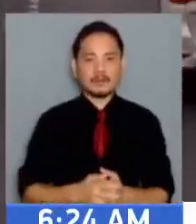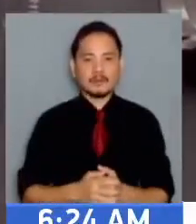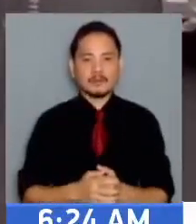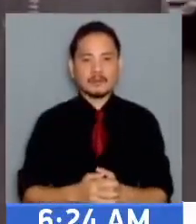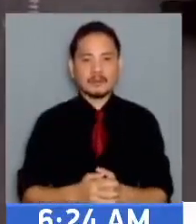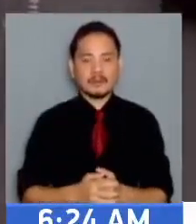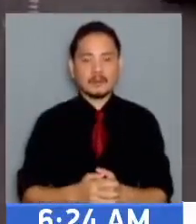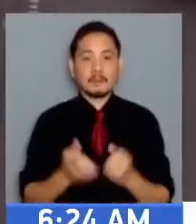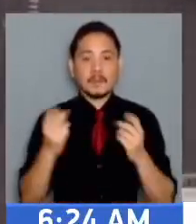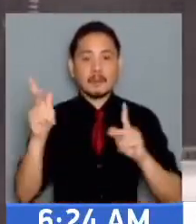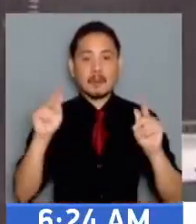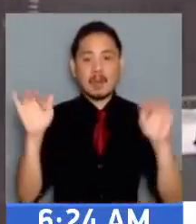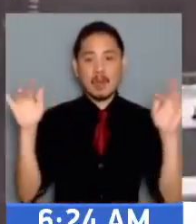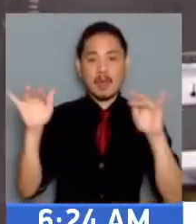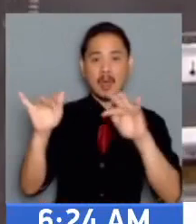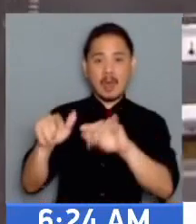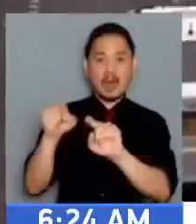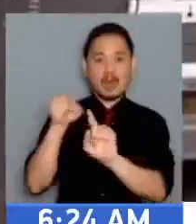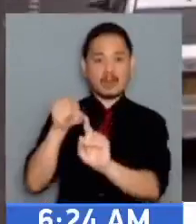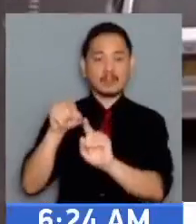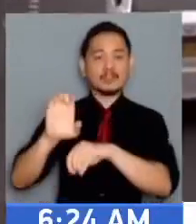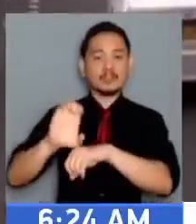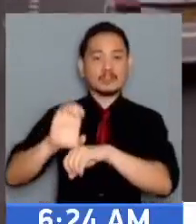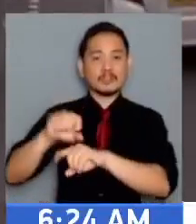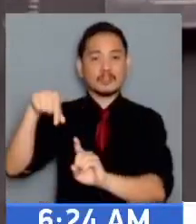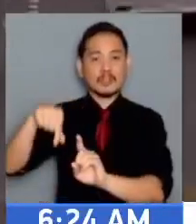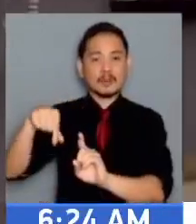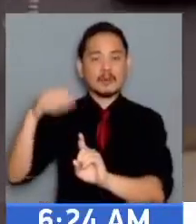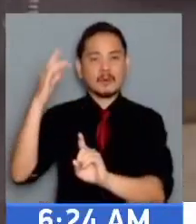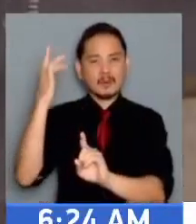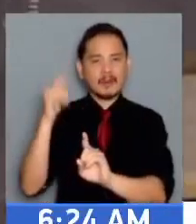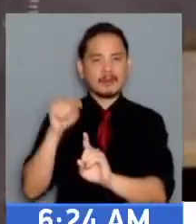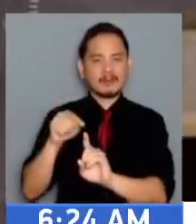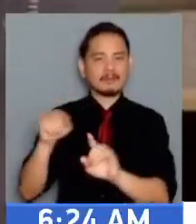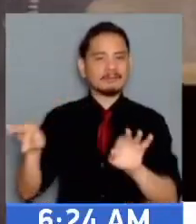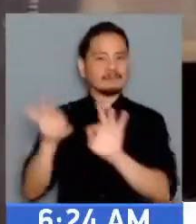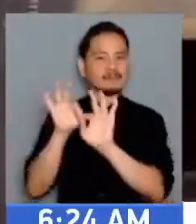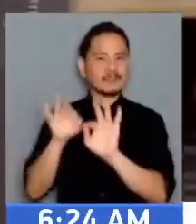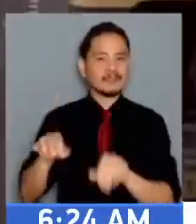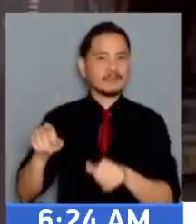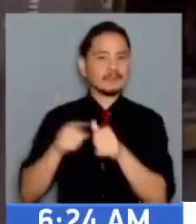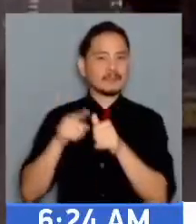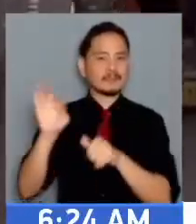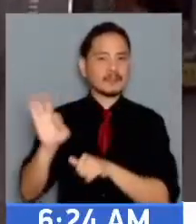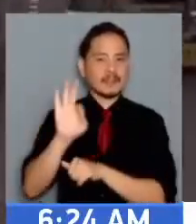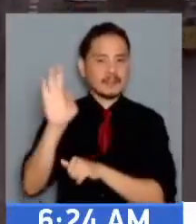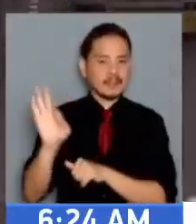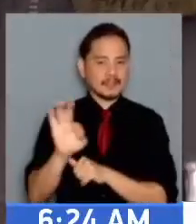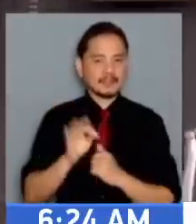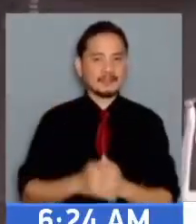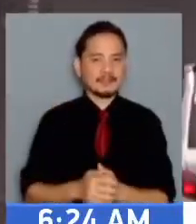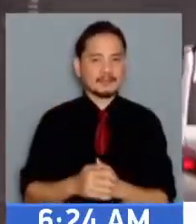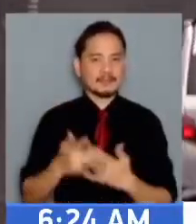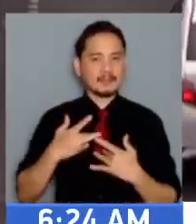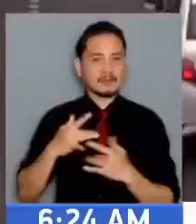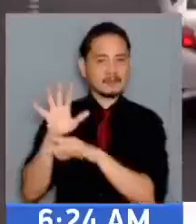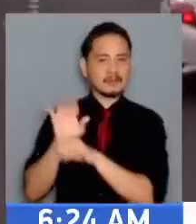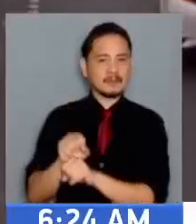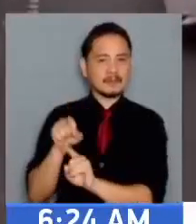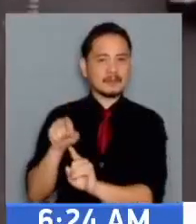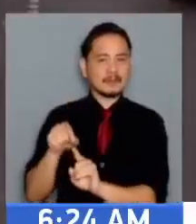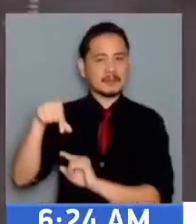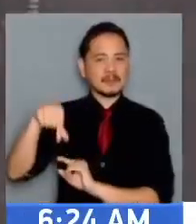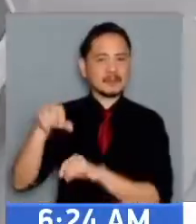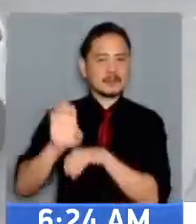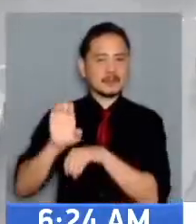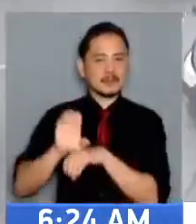nga po nagsisimba ngayon dahil first Friday. At siyempre, pag-araw ho ng Biyernes, yan po ang simba ng Quiapo para sa mga deboto nito. Punta tayo sa